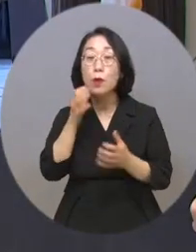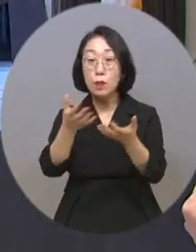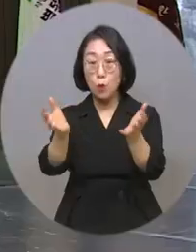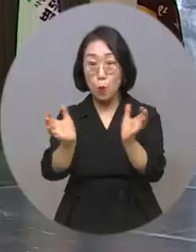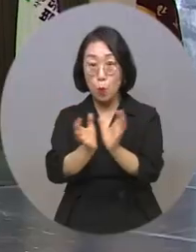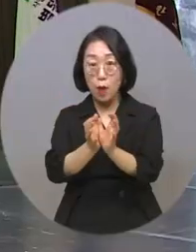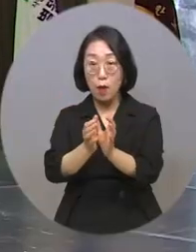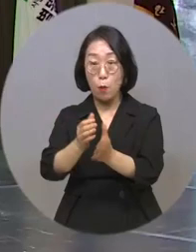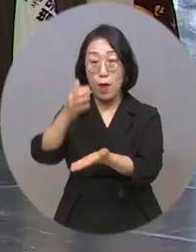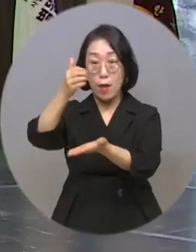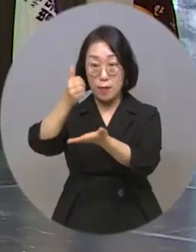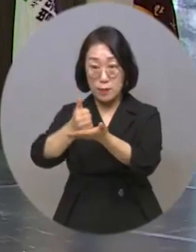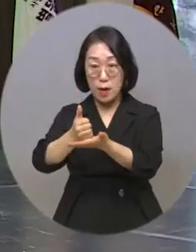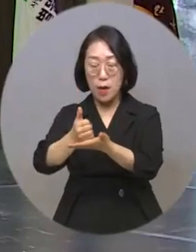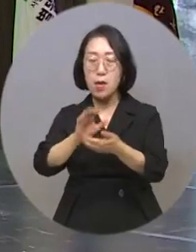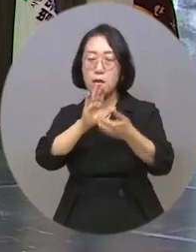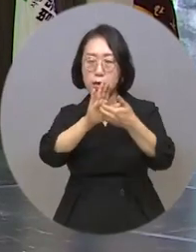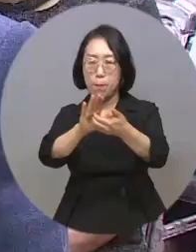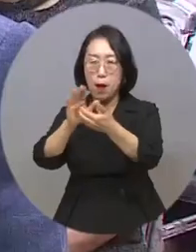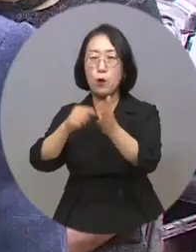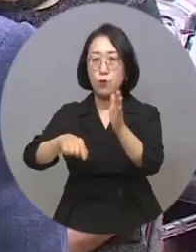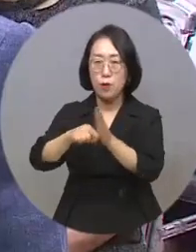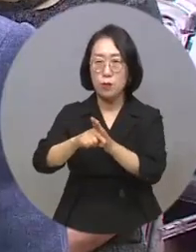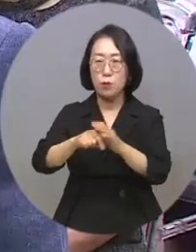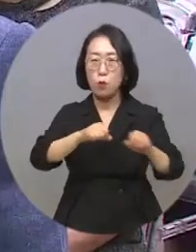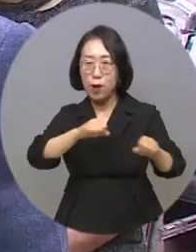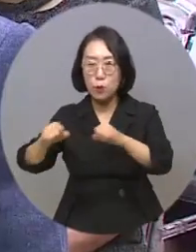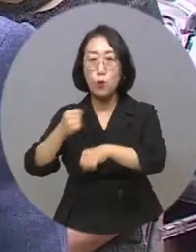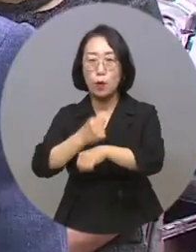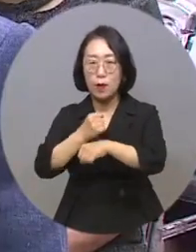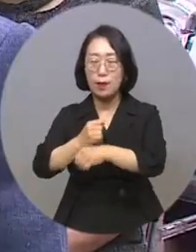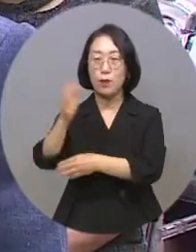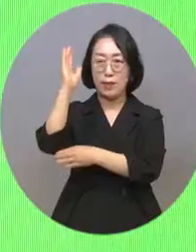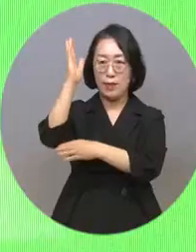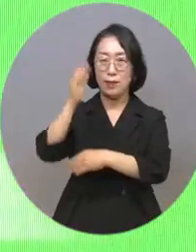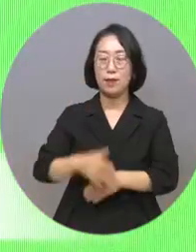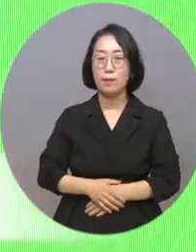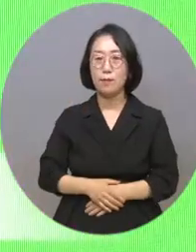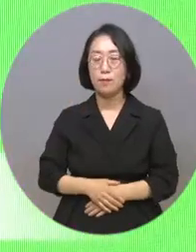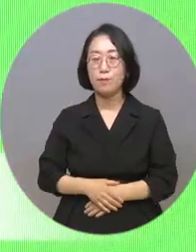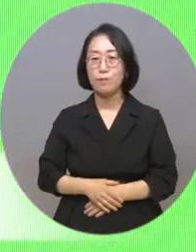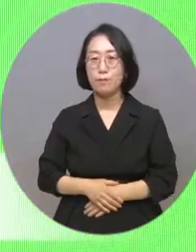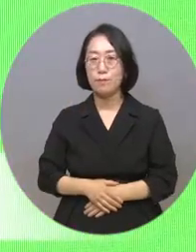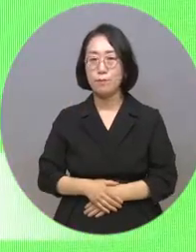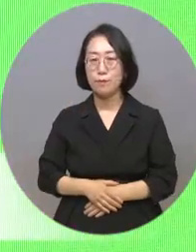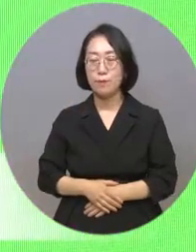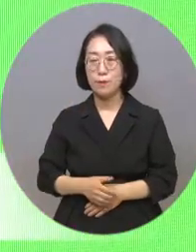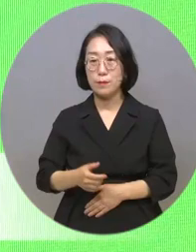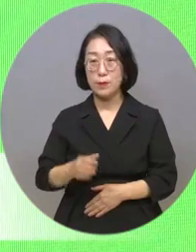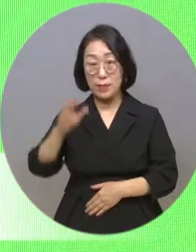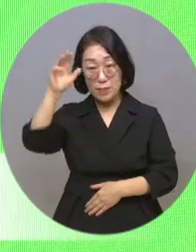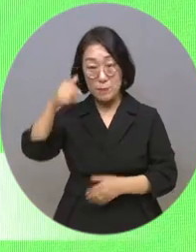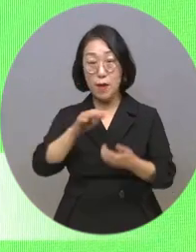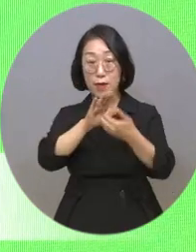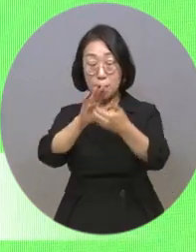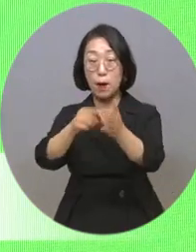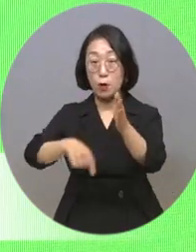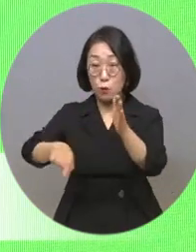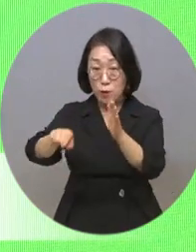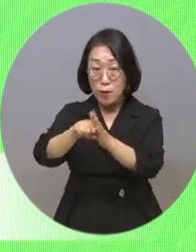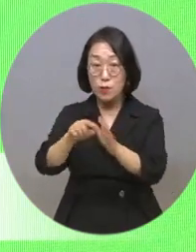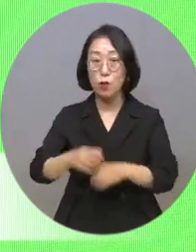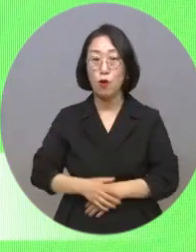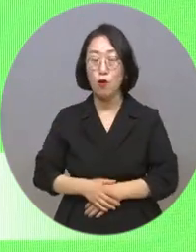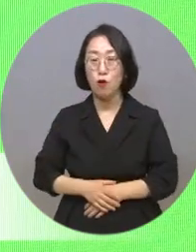회장은 치매 예방을 위해 앞장서겠다는 포부를 밝혔습니다. 치매에서 해방되도록